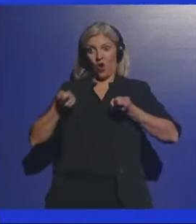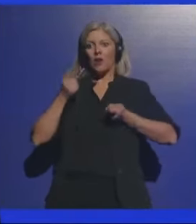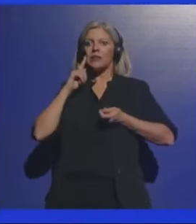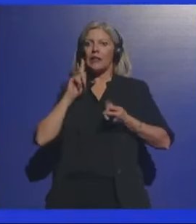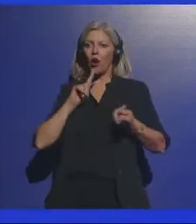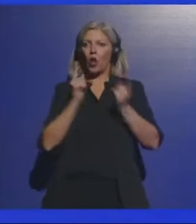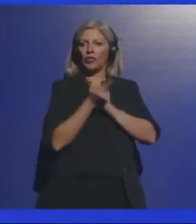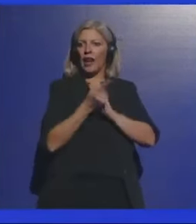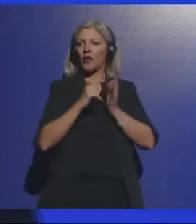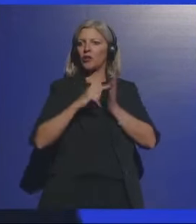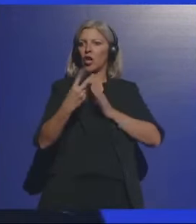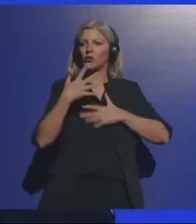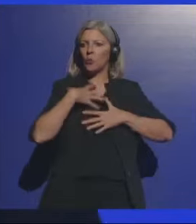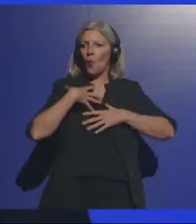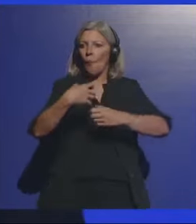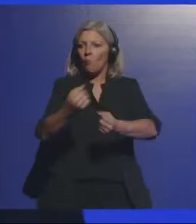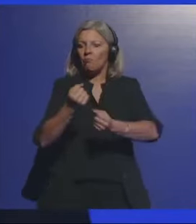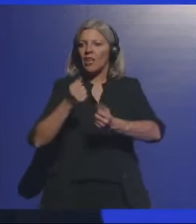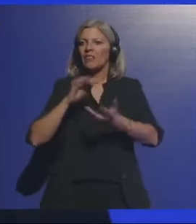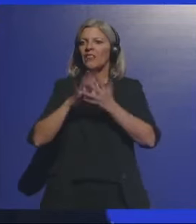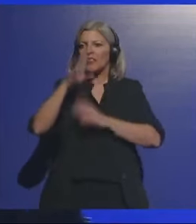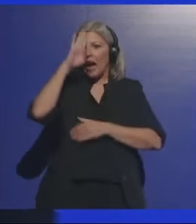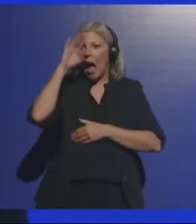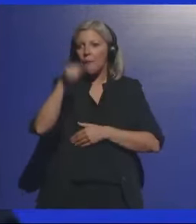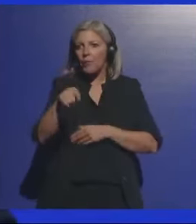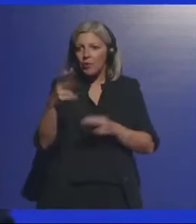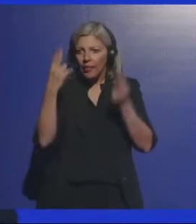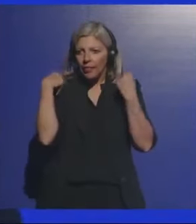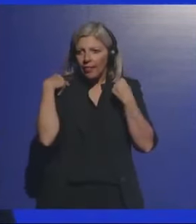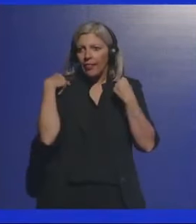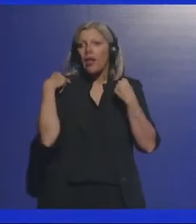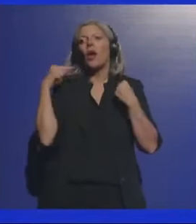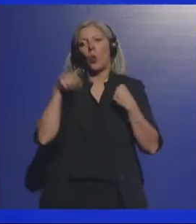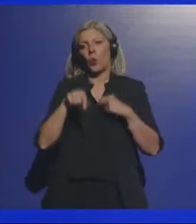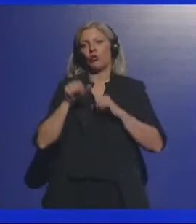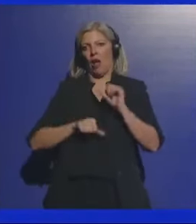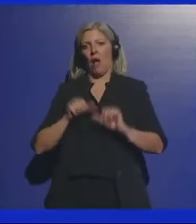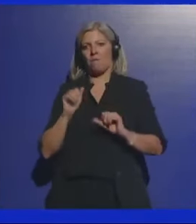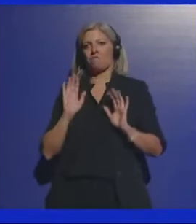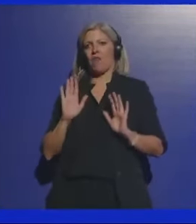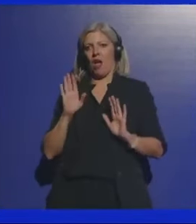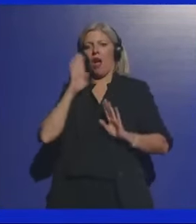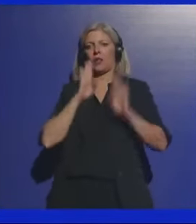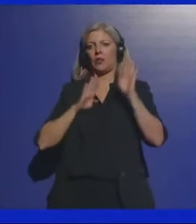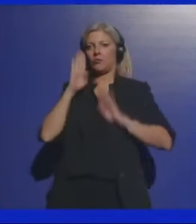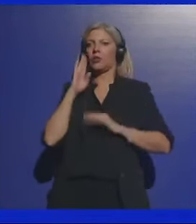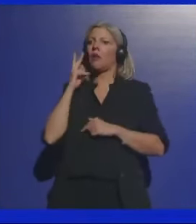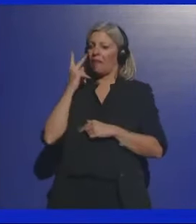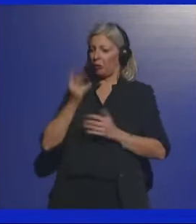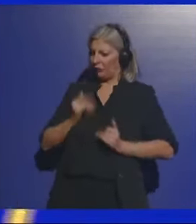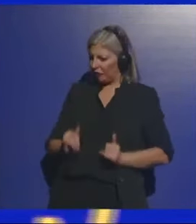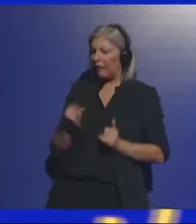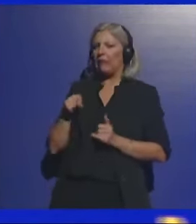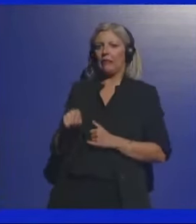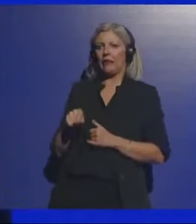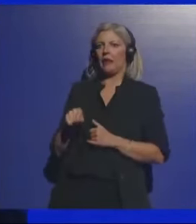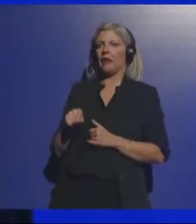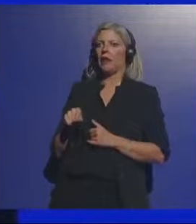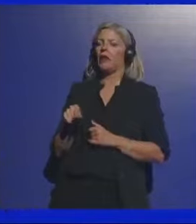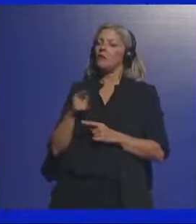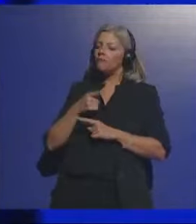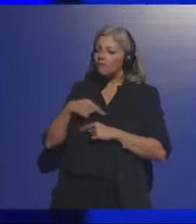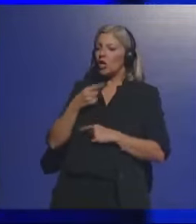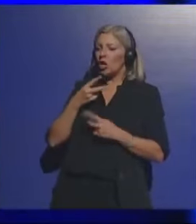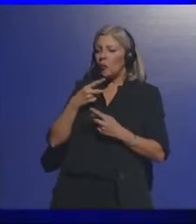è un conto è che la tecnologia diventa padrone della vostra vita questo cambia completamente tutto io lo vedo con i miei figlioli stiamo cercando di